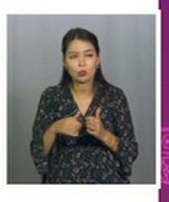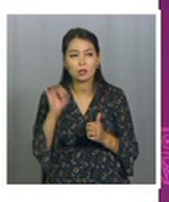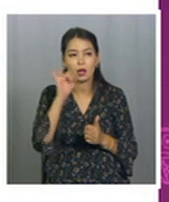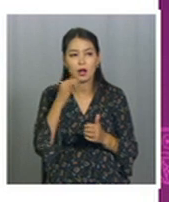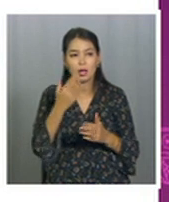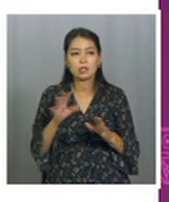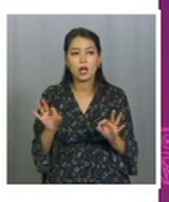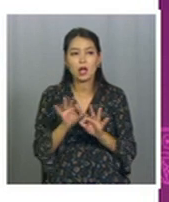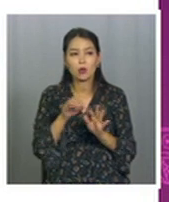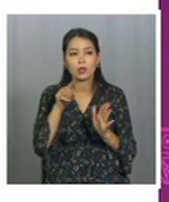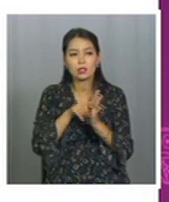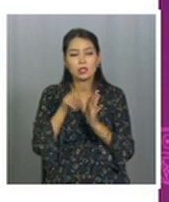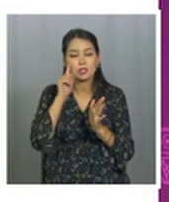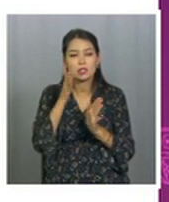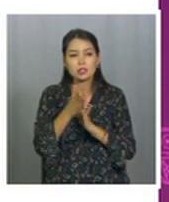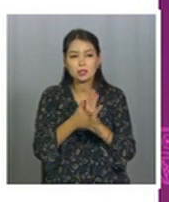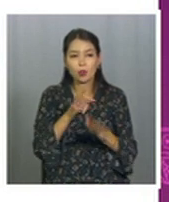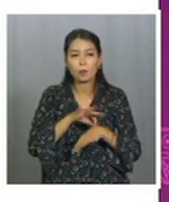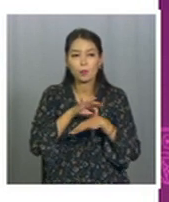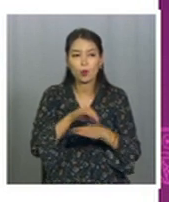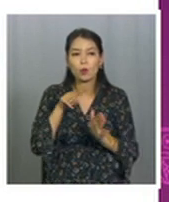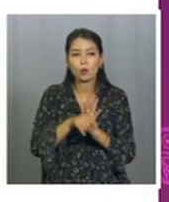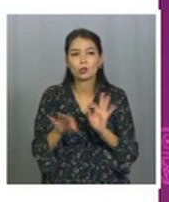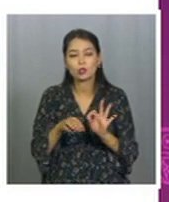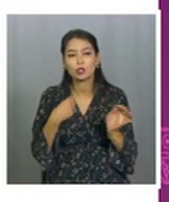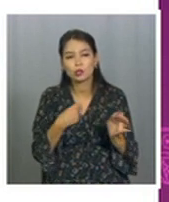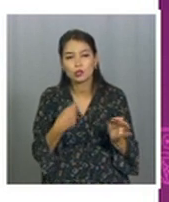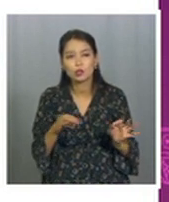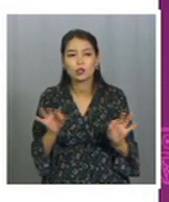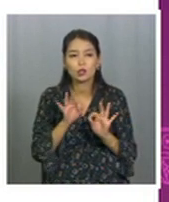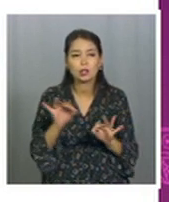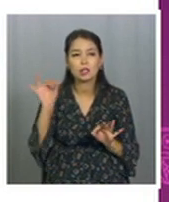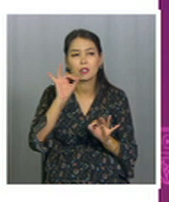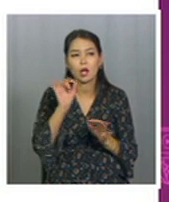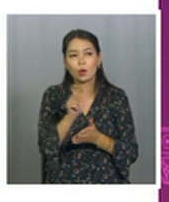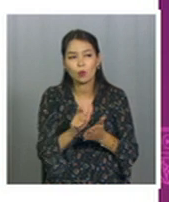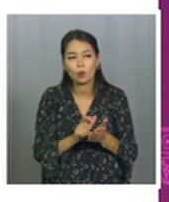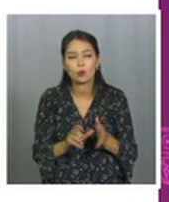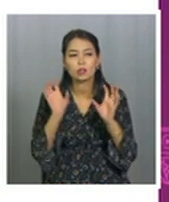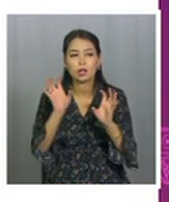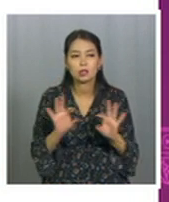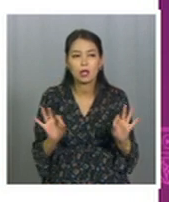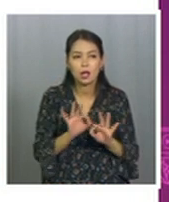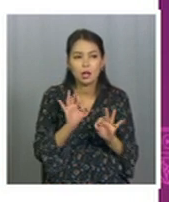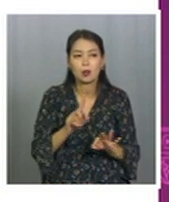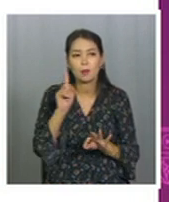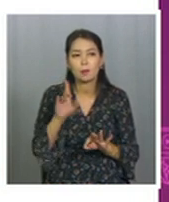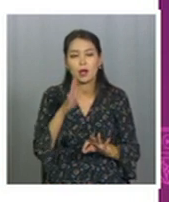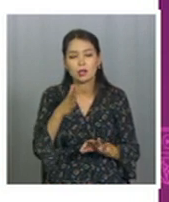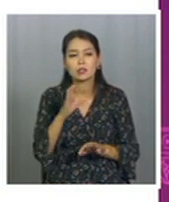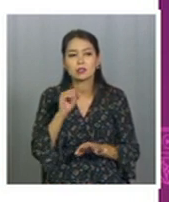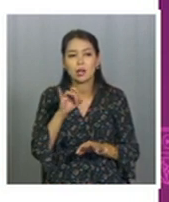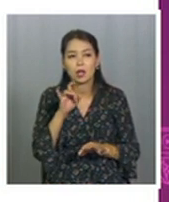оның ішінде күйлер, тарихи өлеңдер, дәстүрлі әндер жинағы «Мәңгілік сарын қазақтың мың күйі, мың